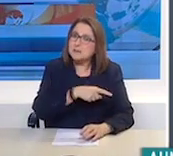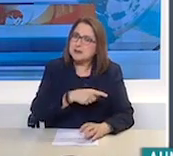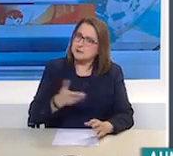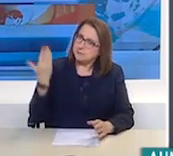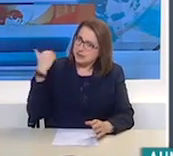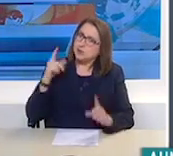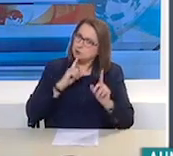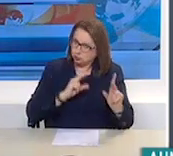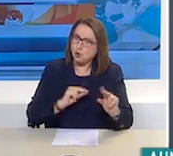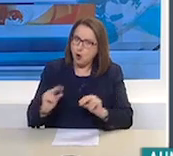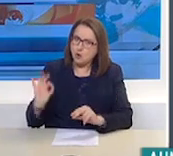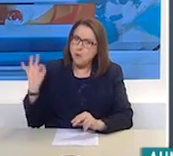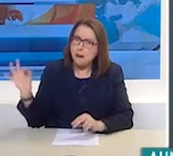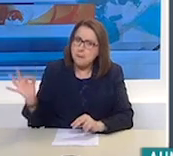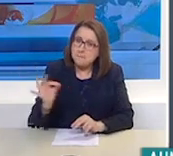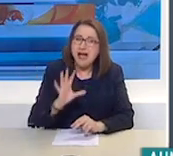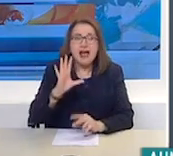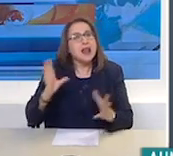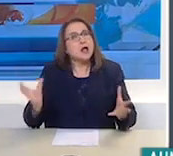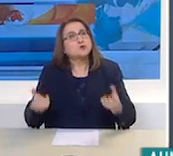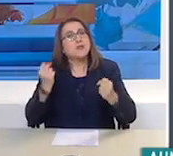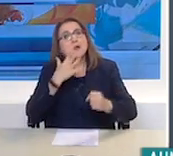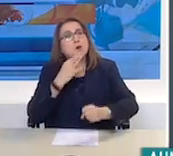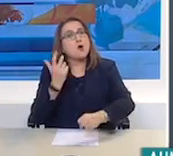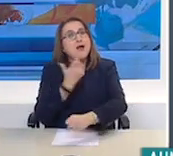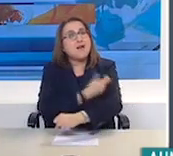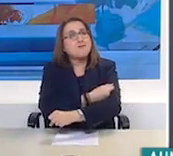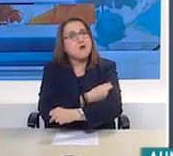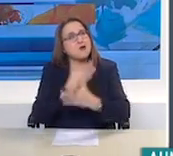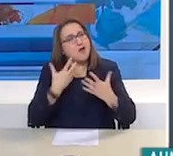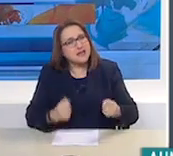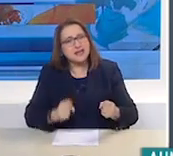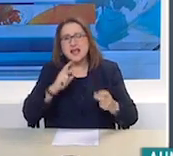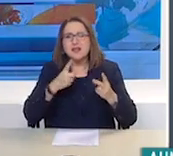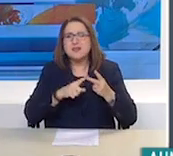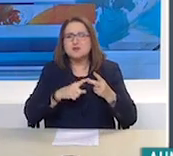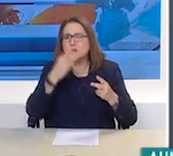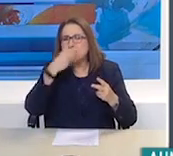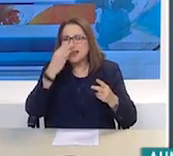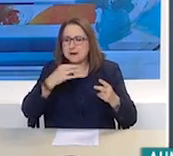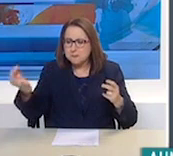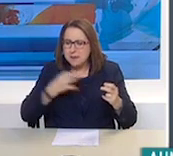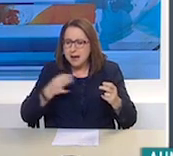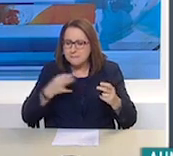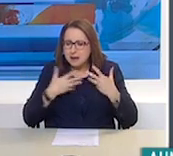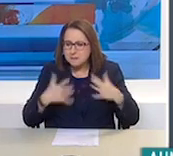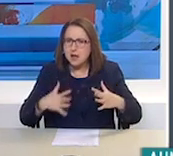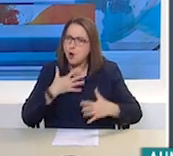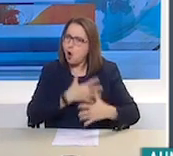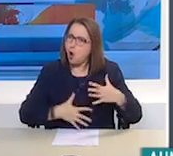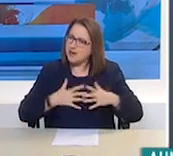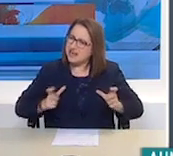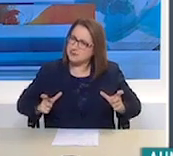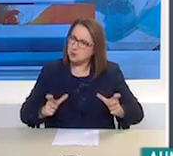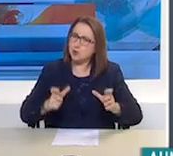της μερικής έστω ανοσίας που ήδη υπάρχει σε ένα ποσοστό του πληθυσμού, το πρόβλημα φαίνεται να ελέγχεται κατά ένα μέρος. Δυστυχώς, το ίδιο δεν συμβαίνει με το